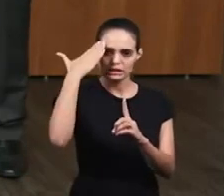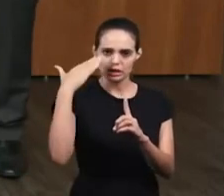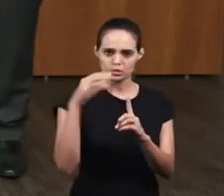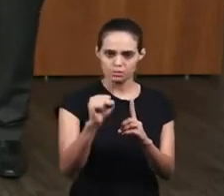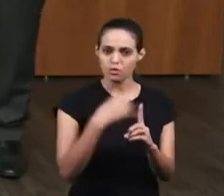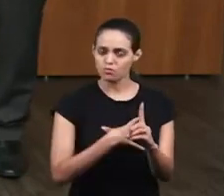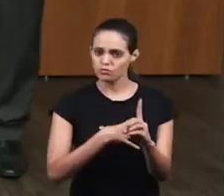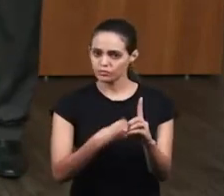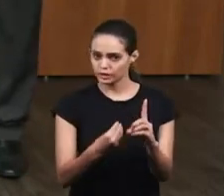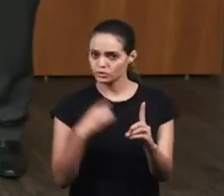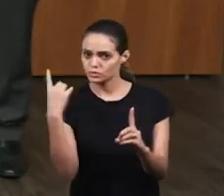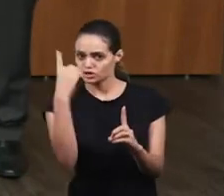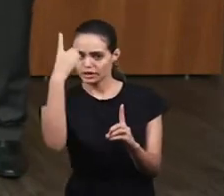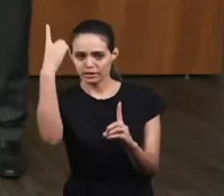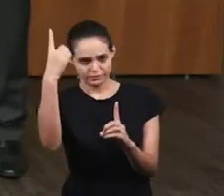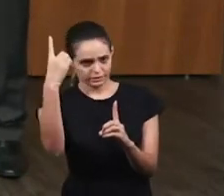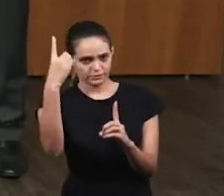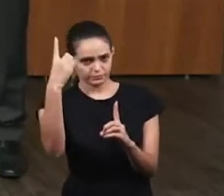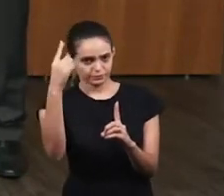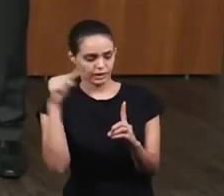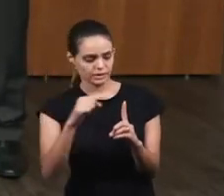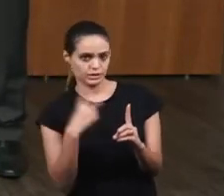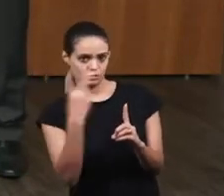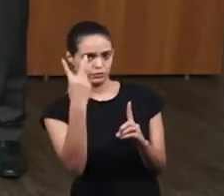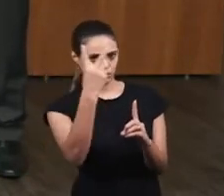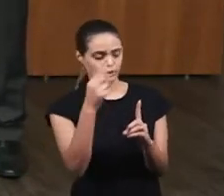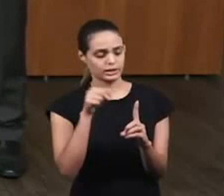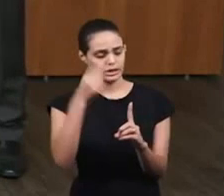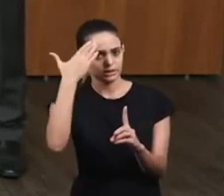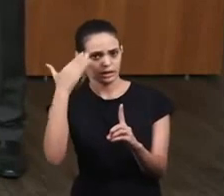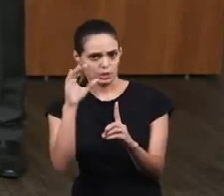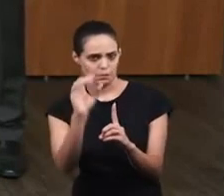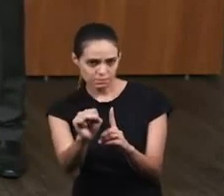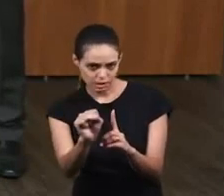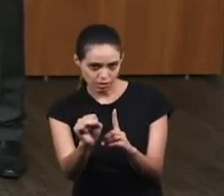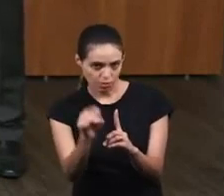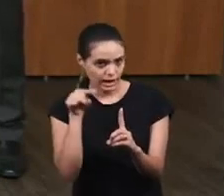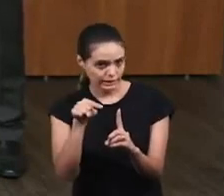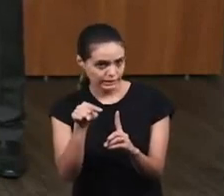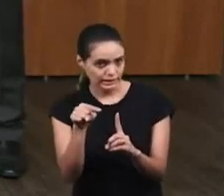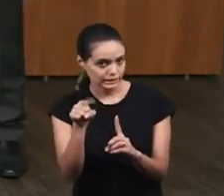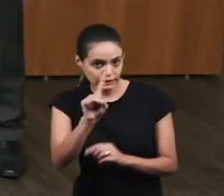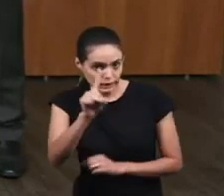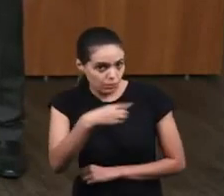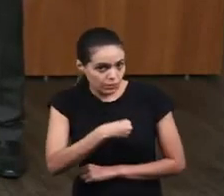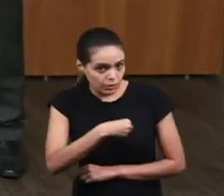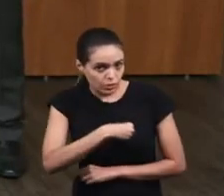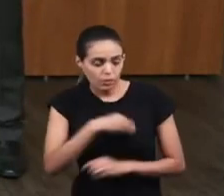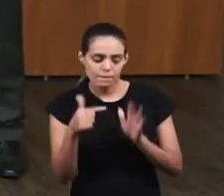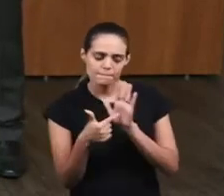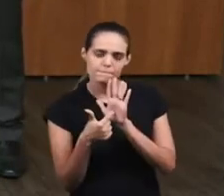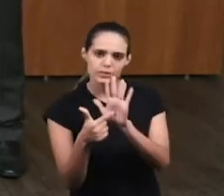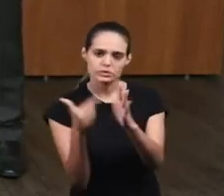Sieg. Und Salomon, Sohn Davids, präfiguriert in dem, dort wo er